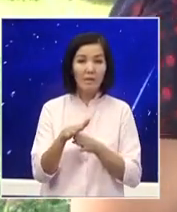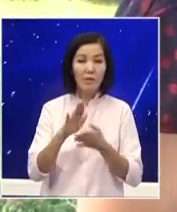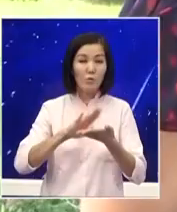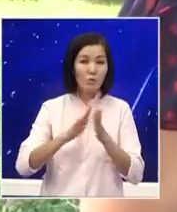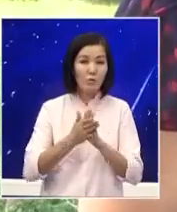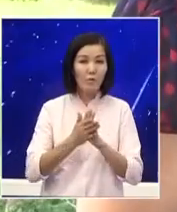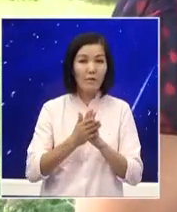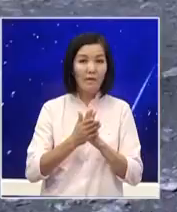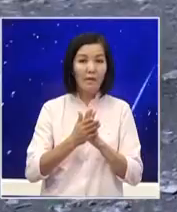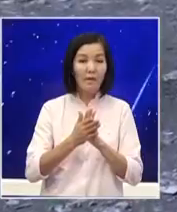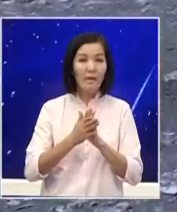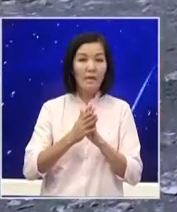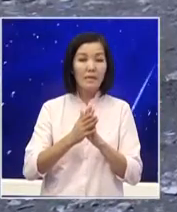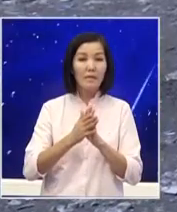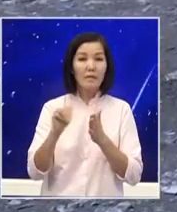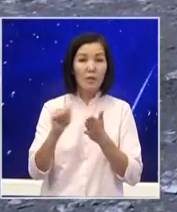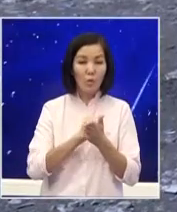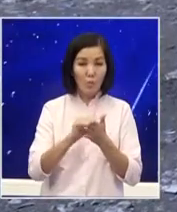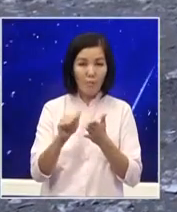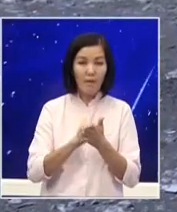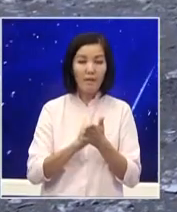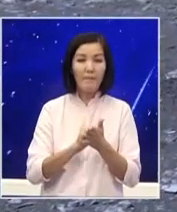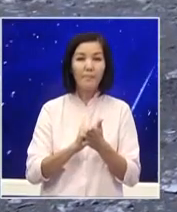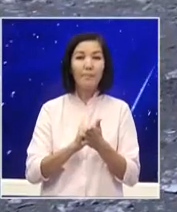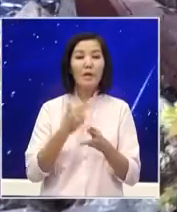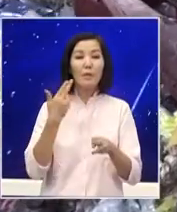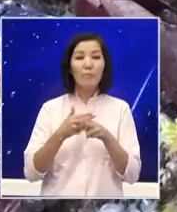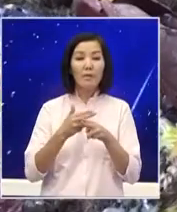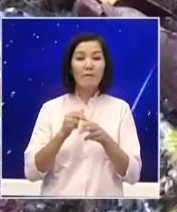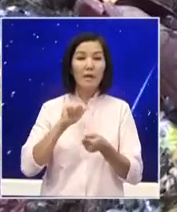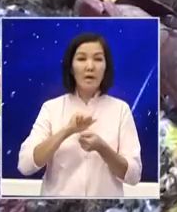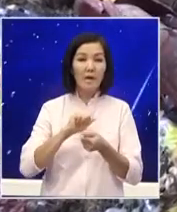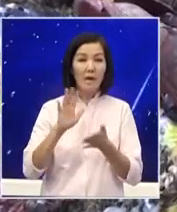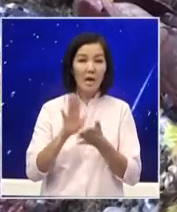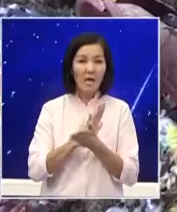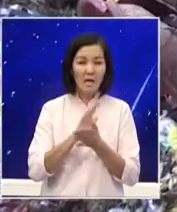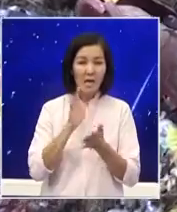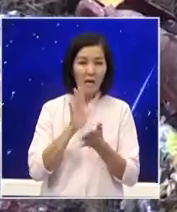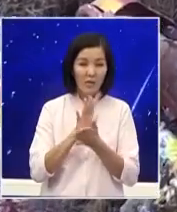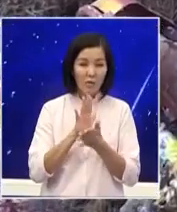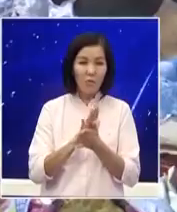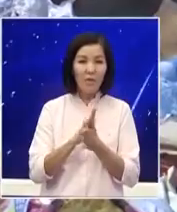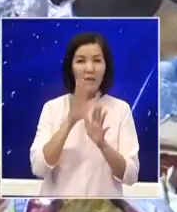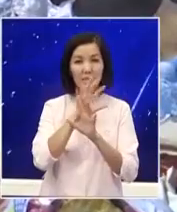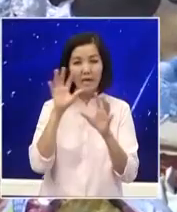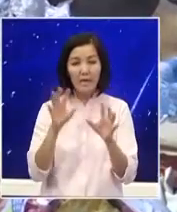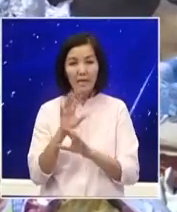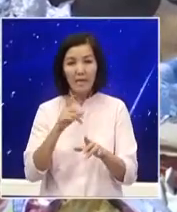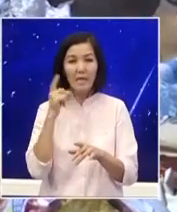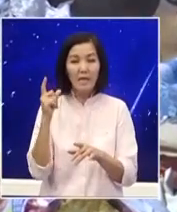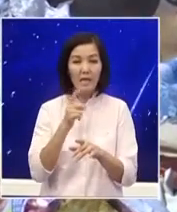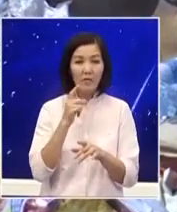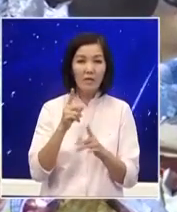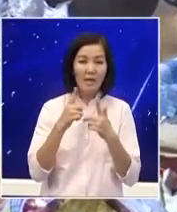указано в данном раза включение утилизация твердых бытовых отходов поможет решить сразу ряд вопросов это сохранении экологического баланса региона